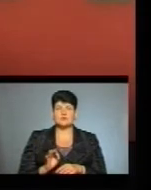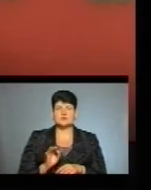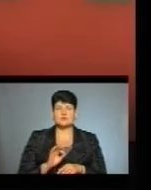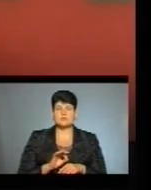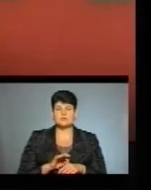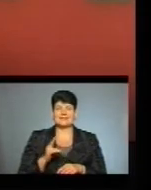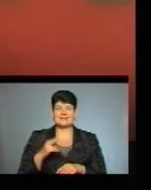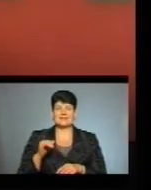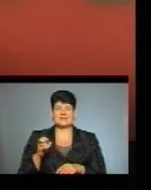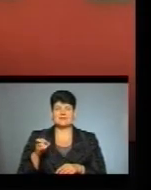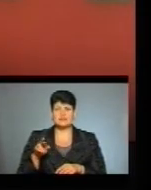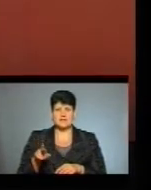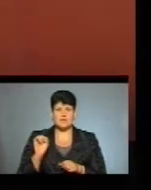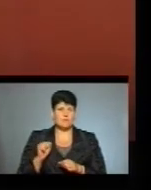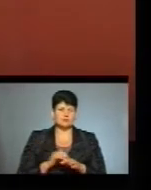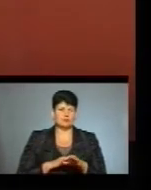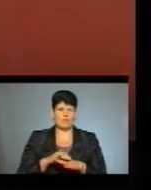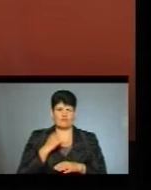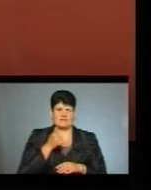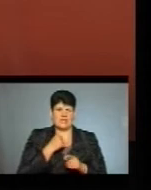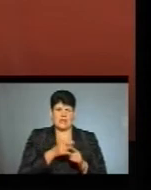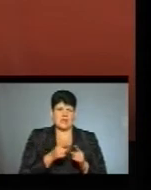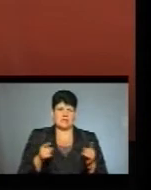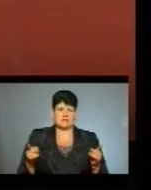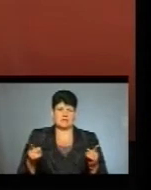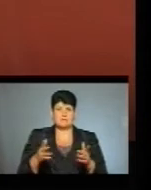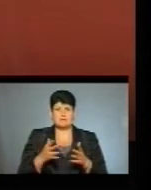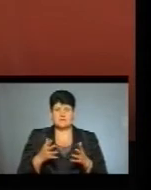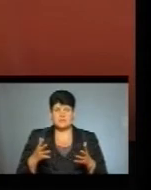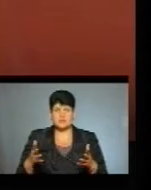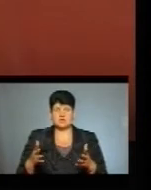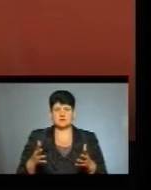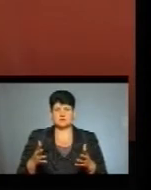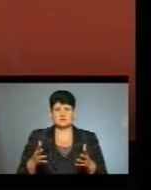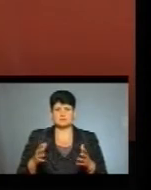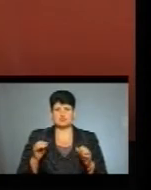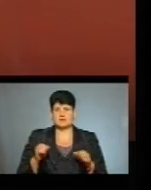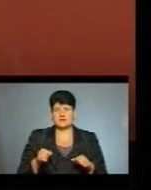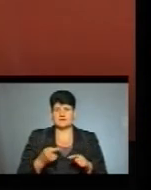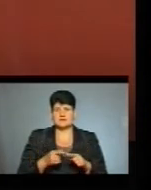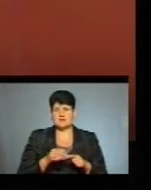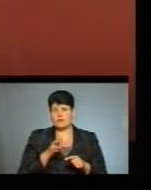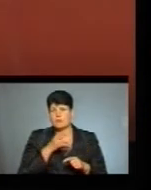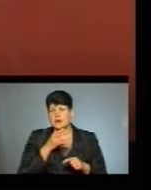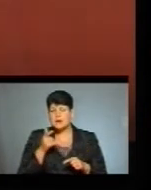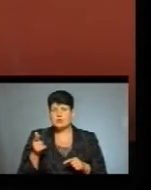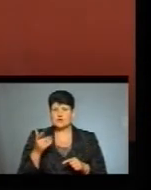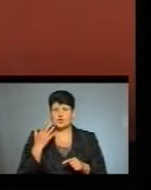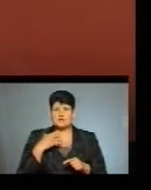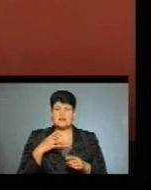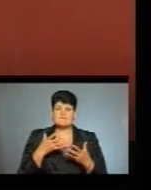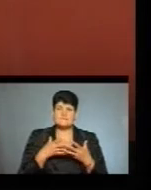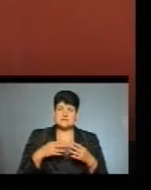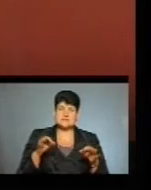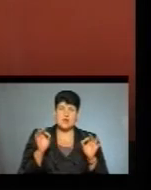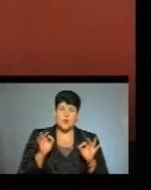на дифтерію можемо круглий рік, звичайно, що більша настороженість і ймовірність, це є от в період тоді, коли весна, осінь, коли